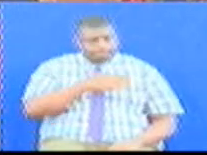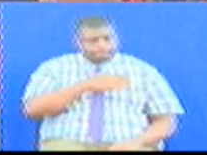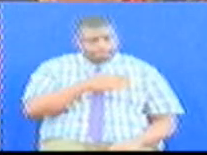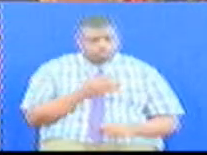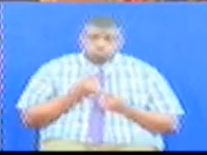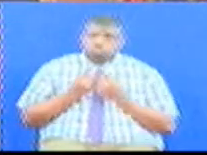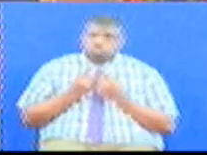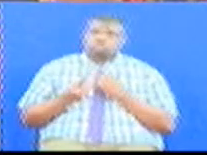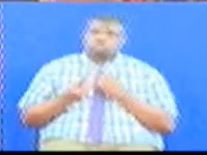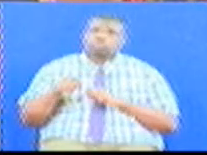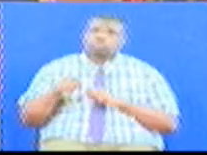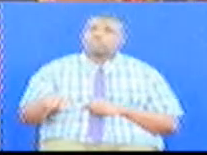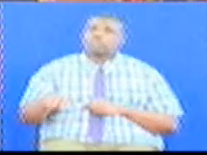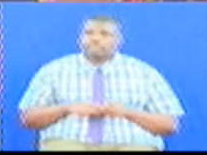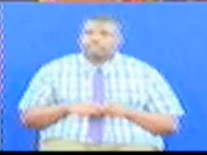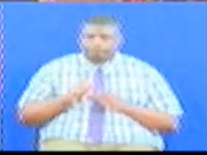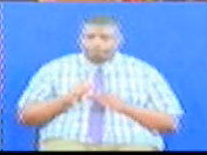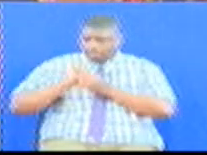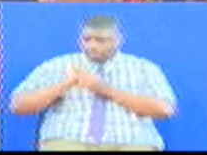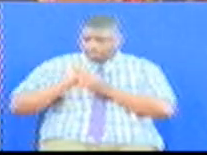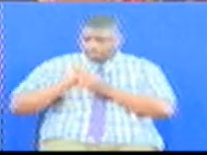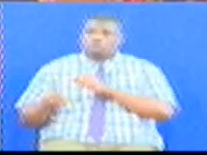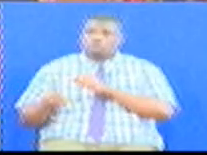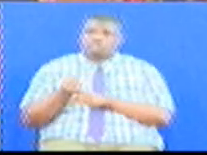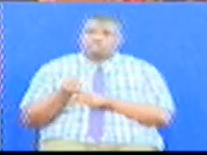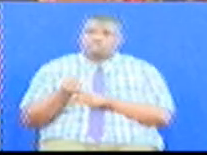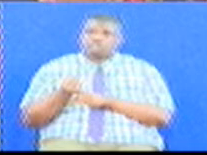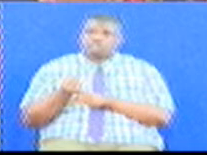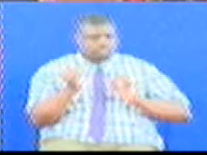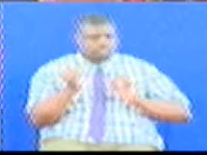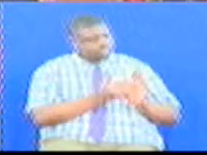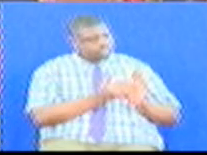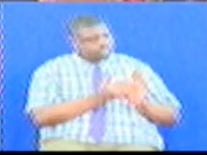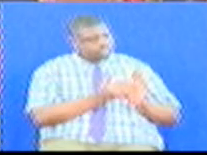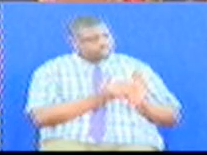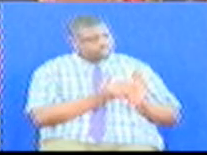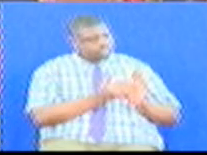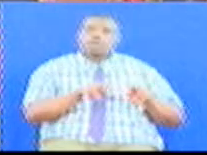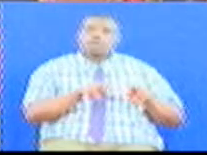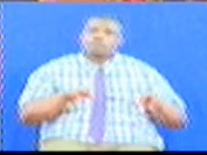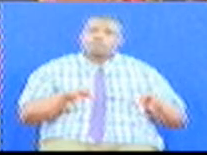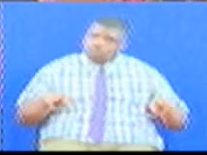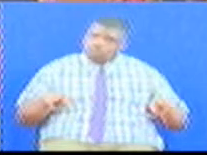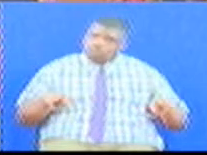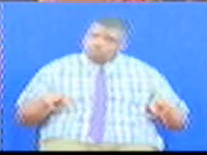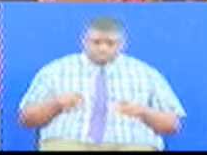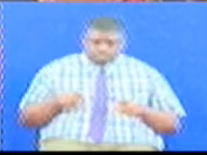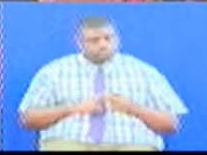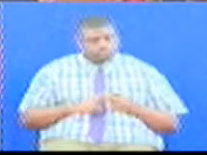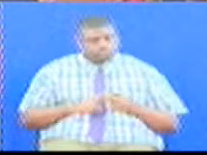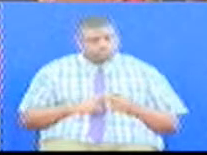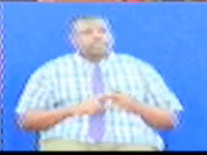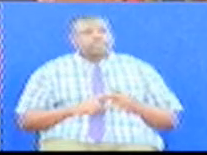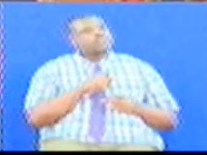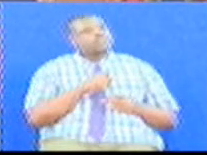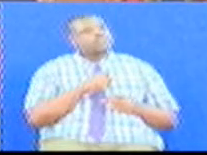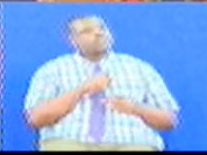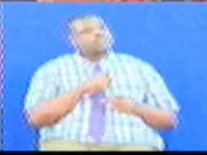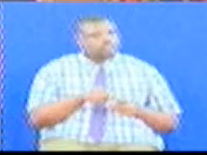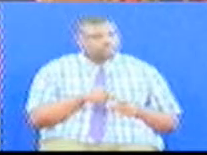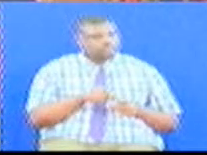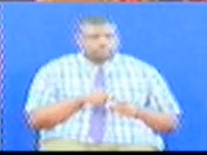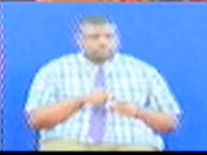zima la mabadiliko yanayofanyika katika sheria ya mahakama ambayo ni Judicial Administration Act ambayo